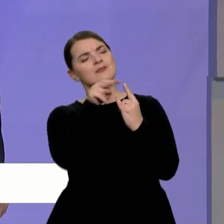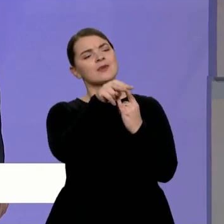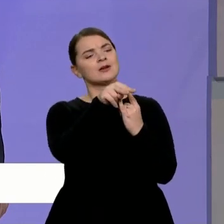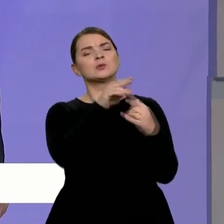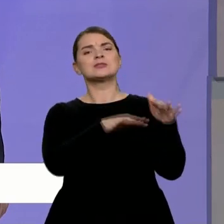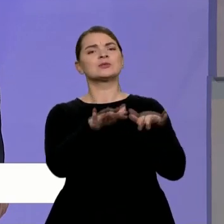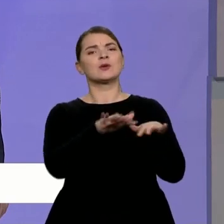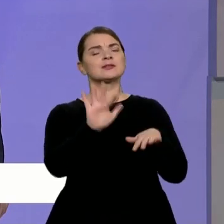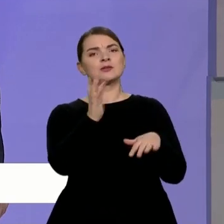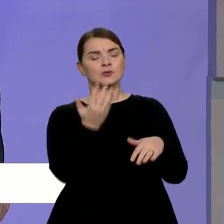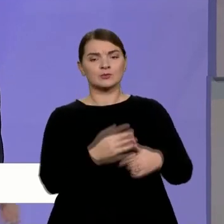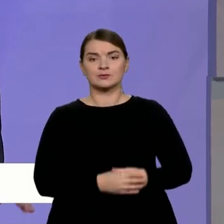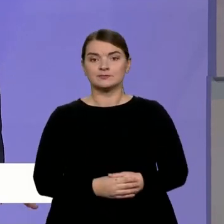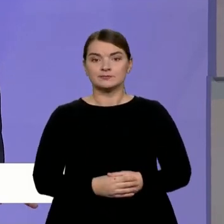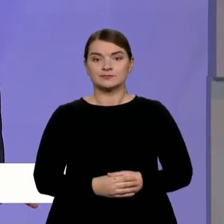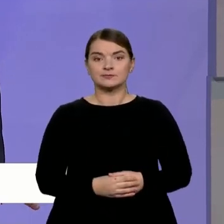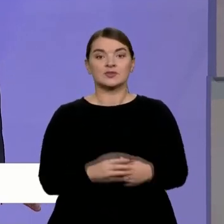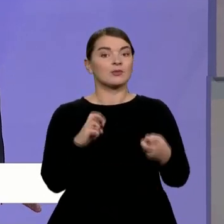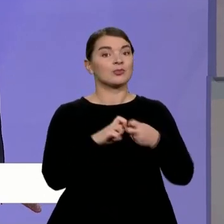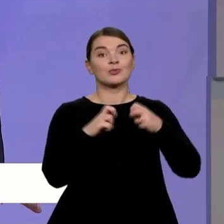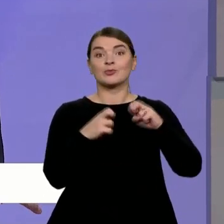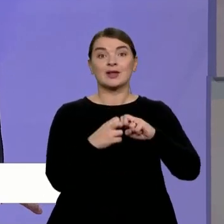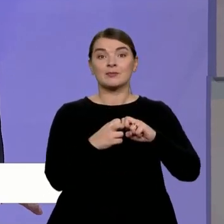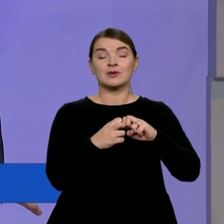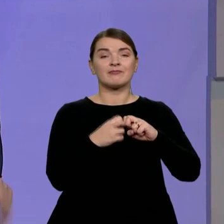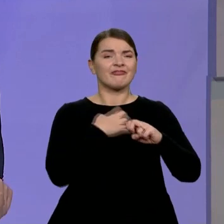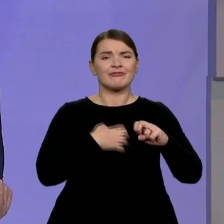galiu pasakyti, problema numeris